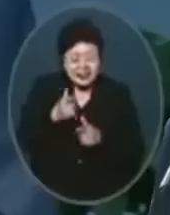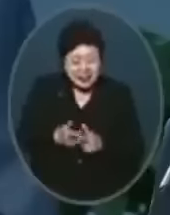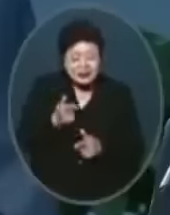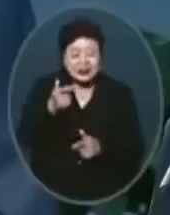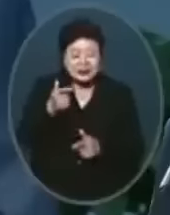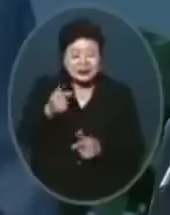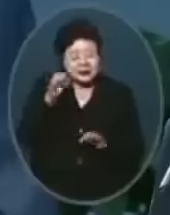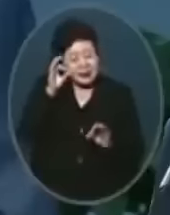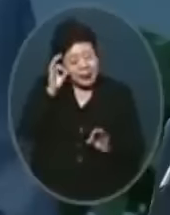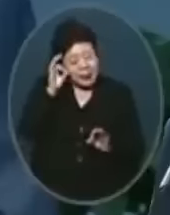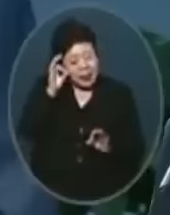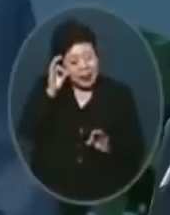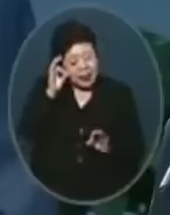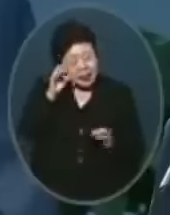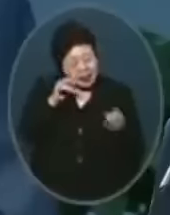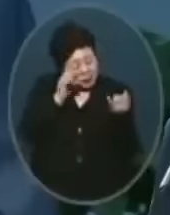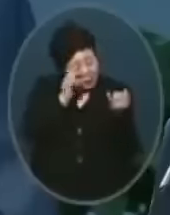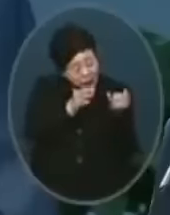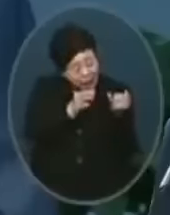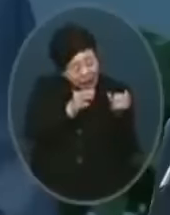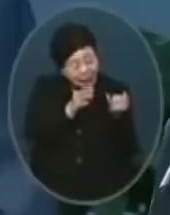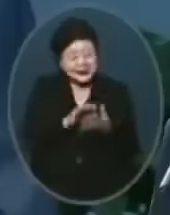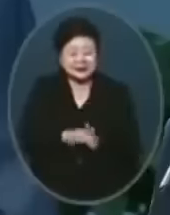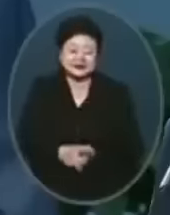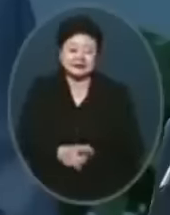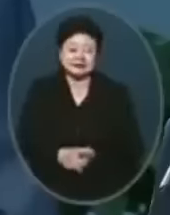예수님이 가만히 쳐다보고서